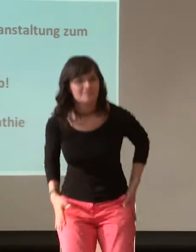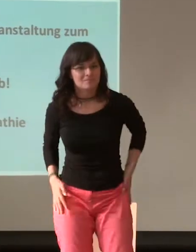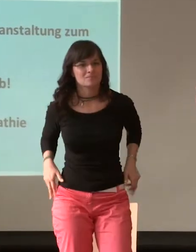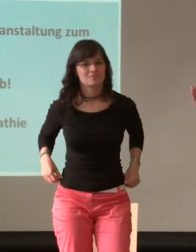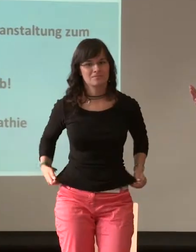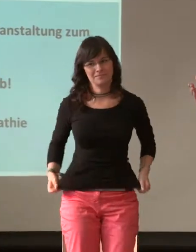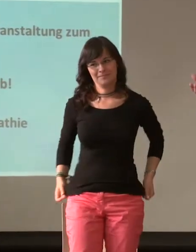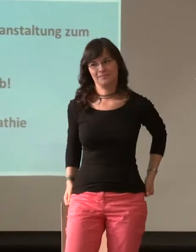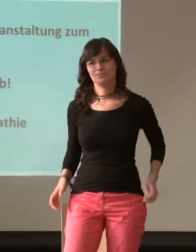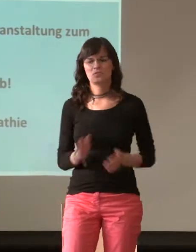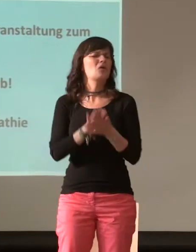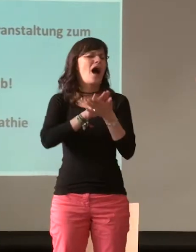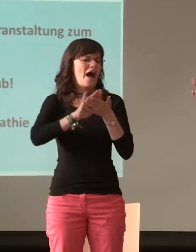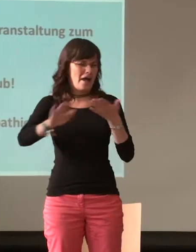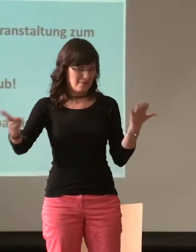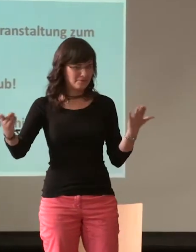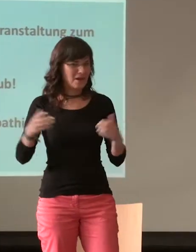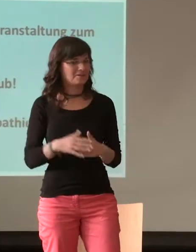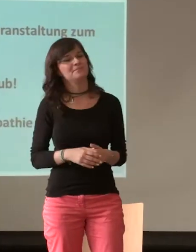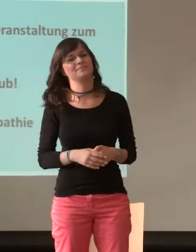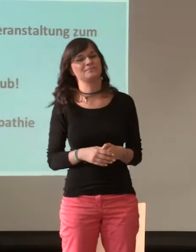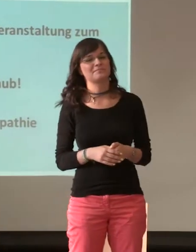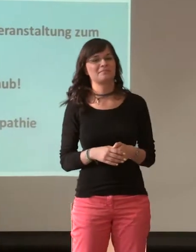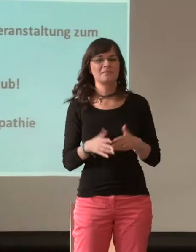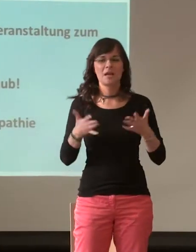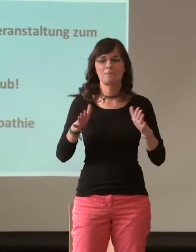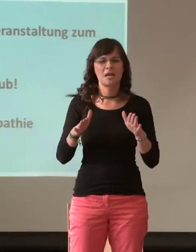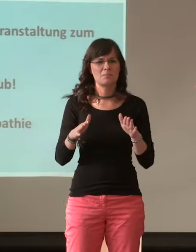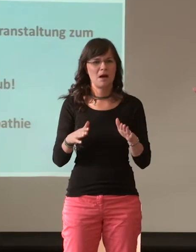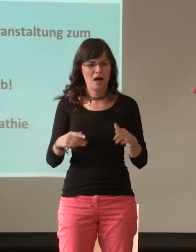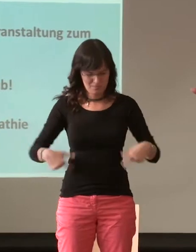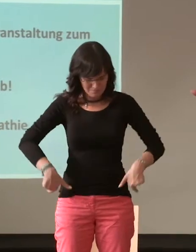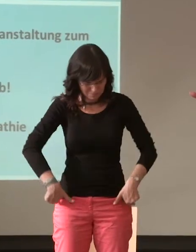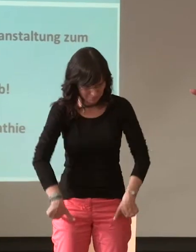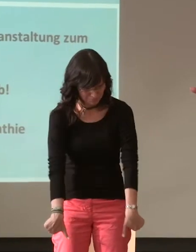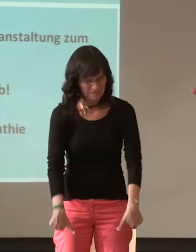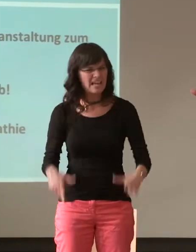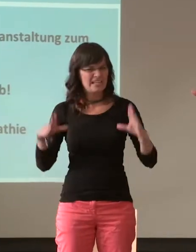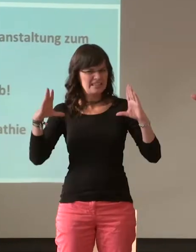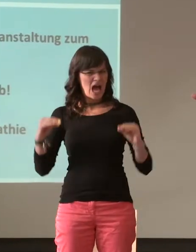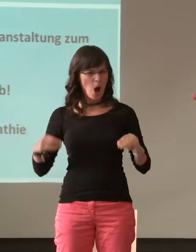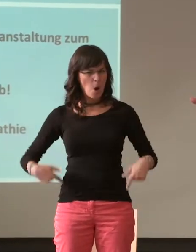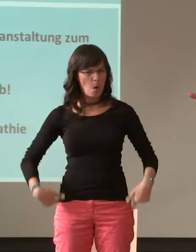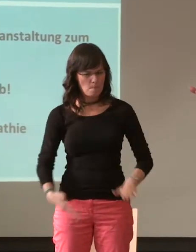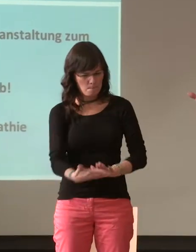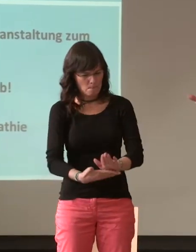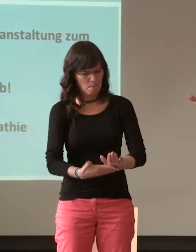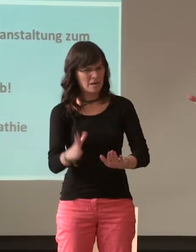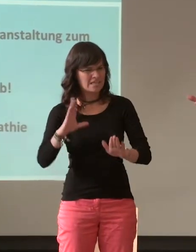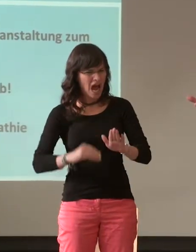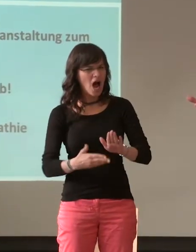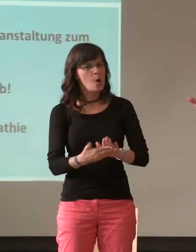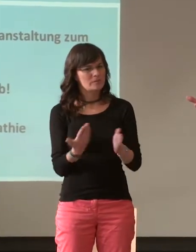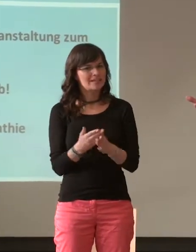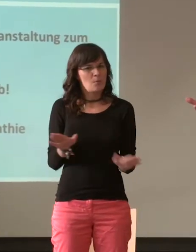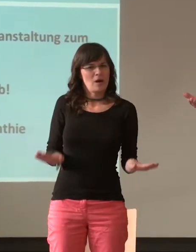einfach, manchmal ist, wie gesagt, über die Taubheit, über die Taubheitsgefühle der Fußsohlen das Gleichgewicht